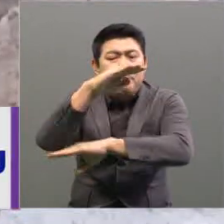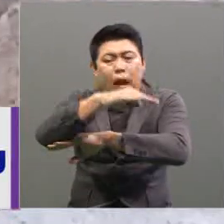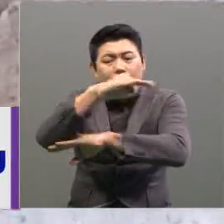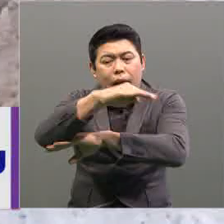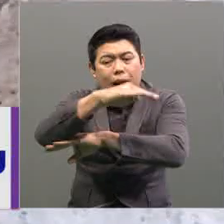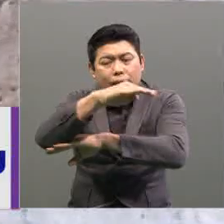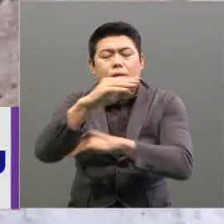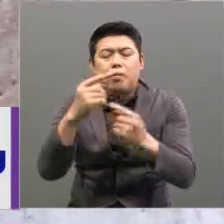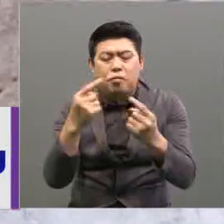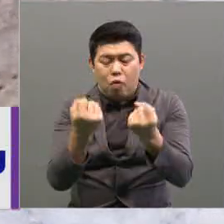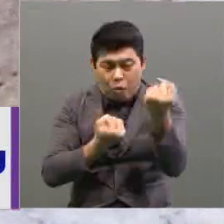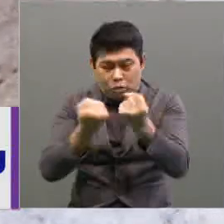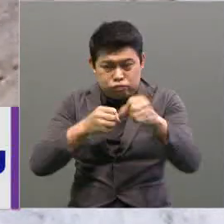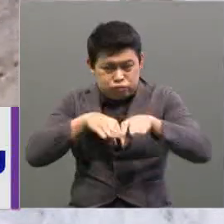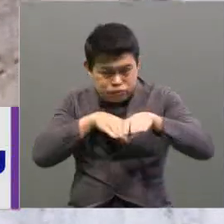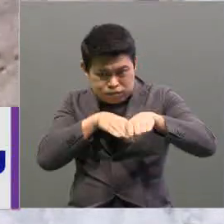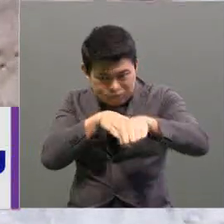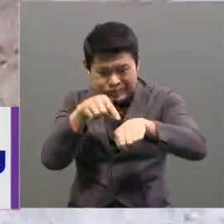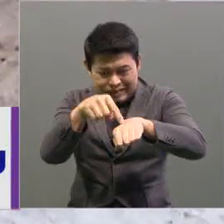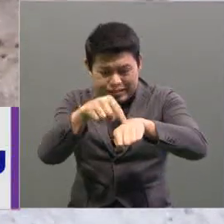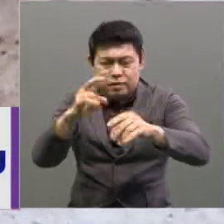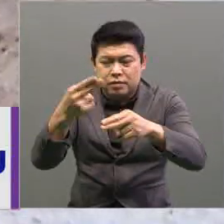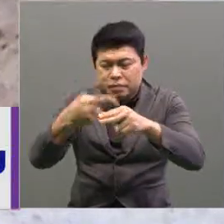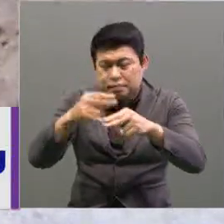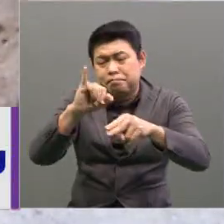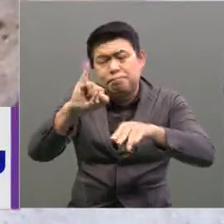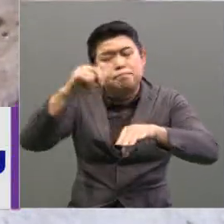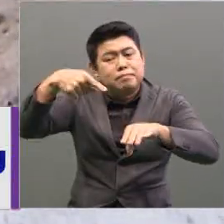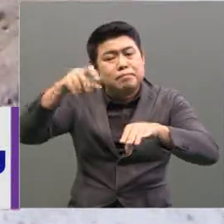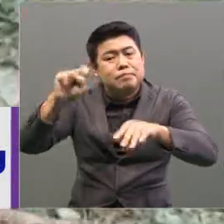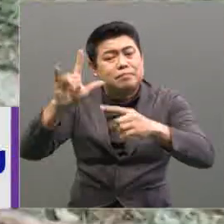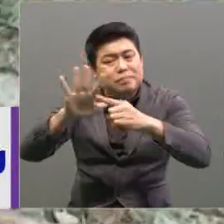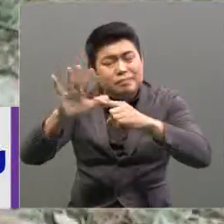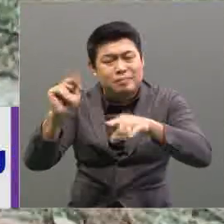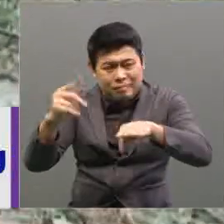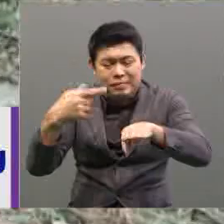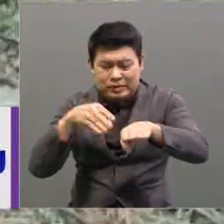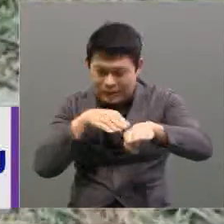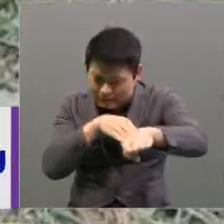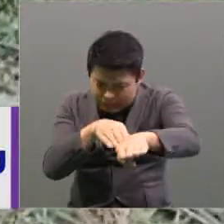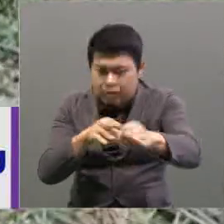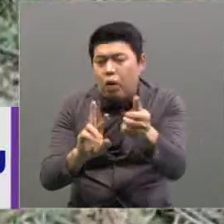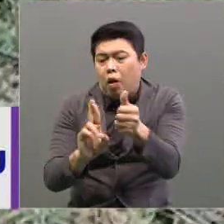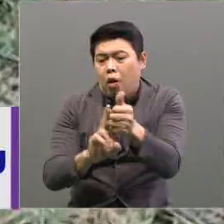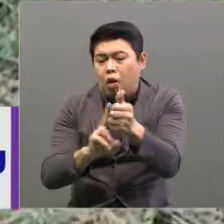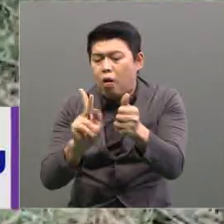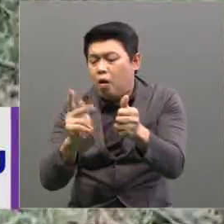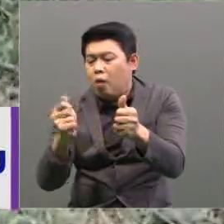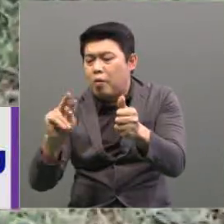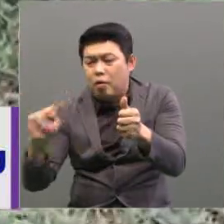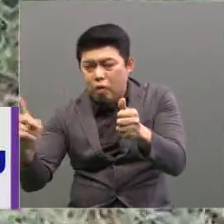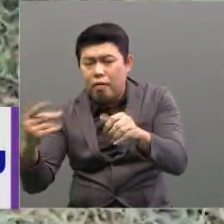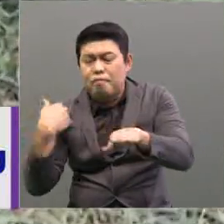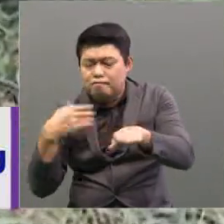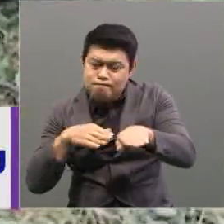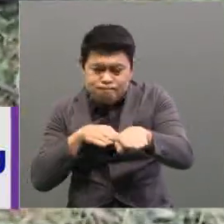นี้ค่ะขณะที่ขบวนรถยนต์ของพลตรีไพศาลหนูสังรองแม่ทัพภาคที่4และรองผู้อำนวยการกอรมน.ภาค4